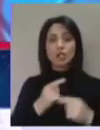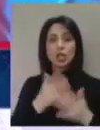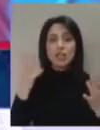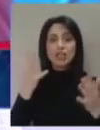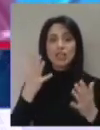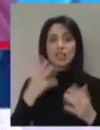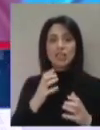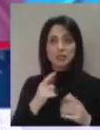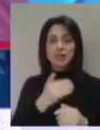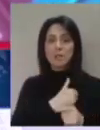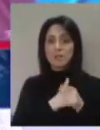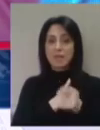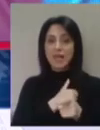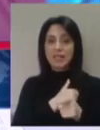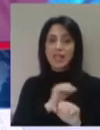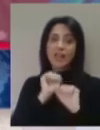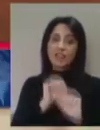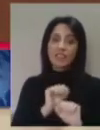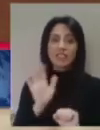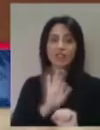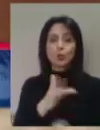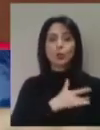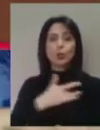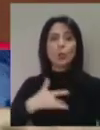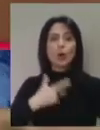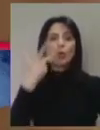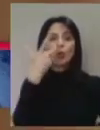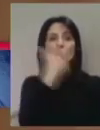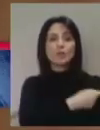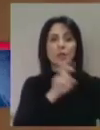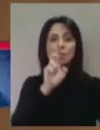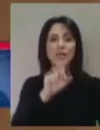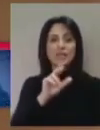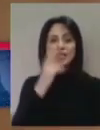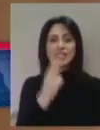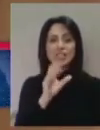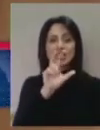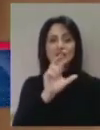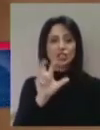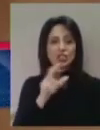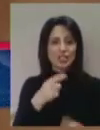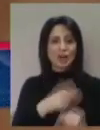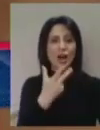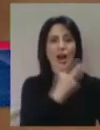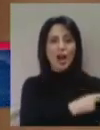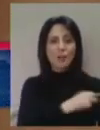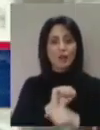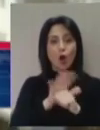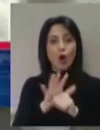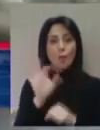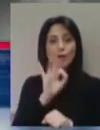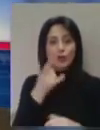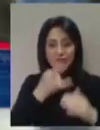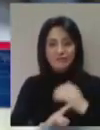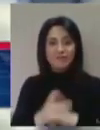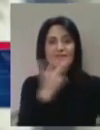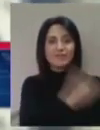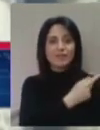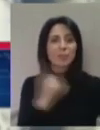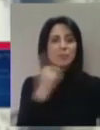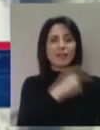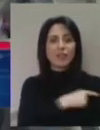ამყარებს. გვიცავს თუ არა ტუბერკულოზის საწინააღმდეგო ეგრეთ წოდებული ბეცეჟეს აცრა კოვიდ-19-გან და რატომ არის ის